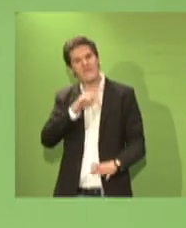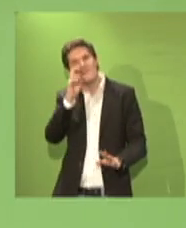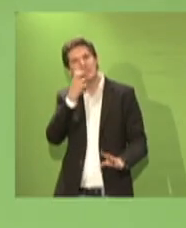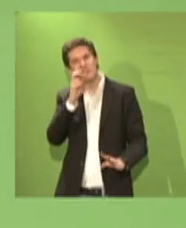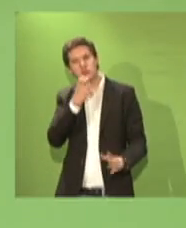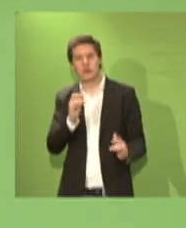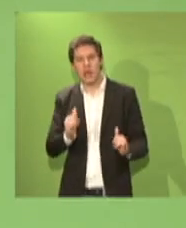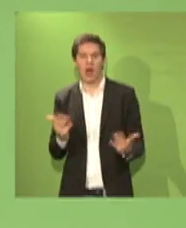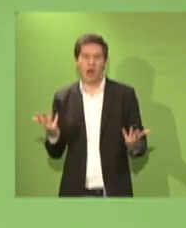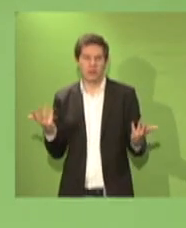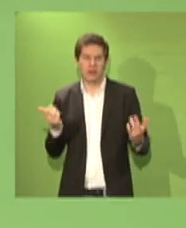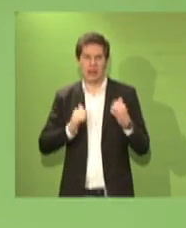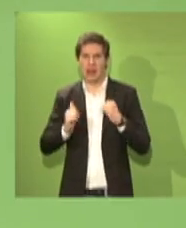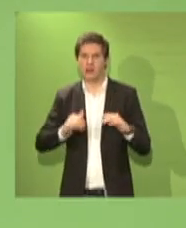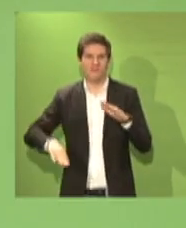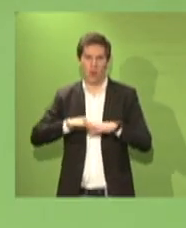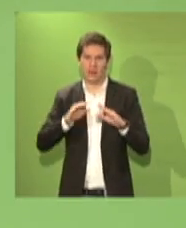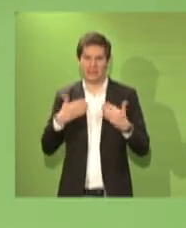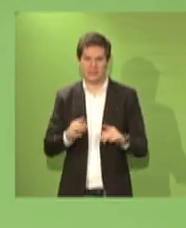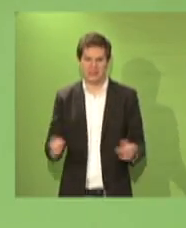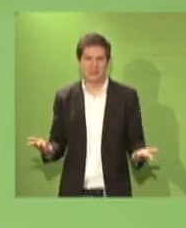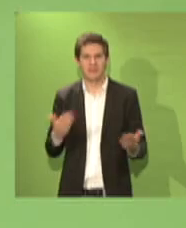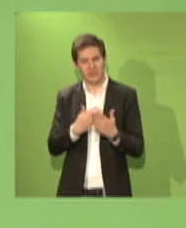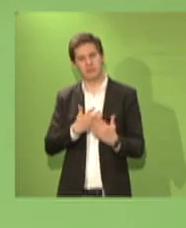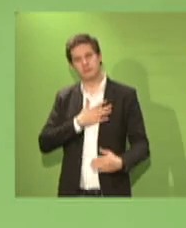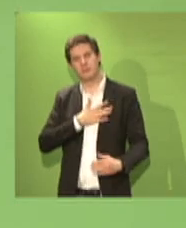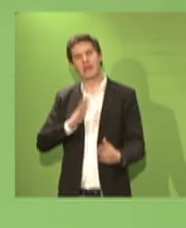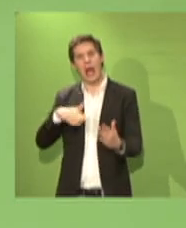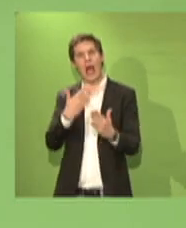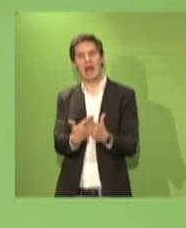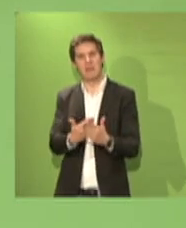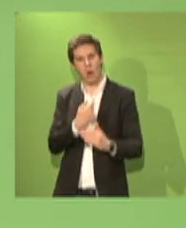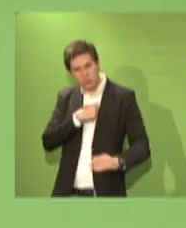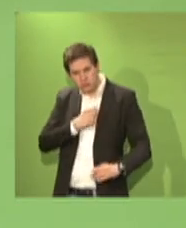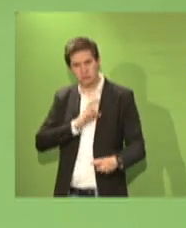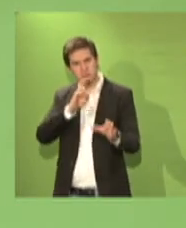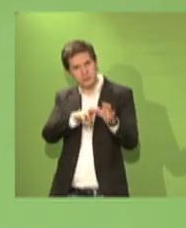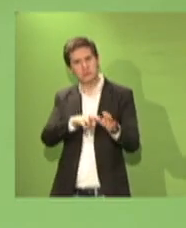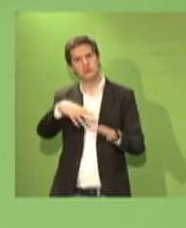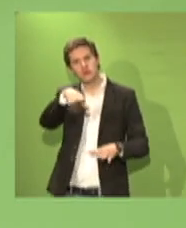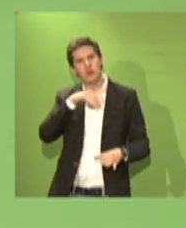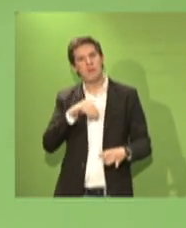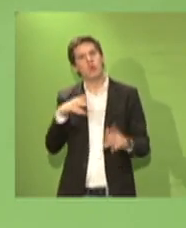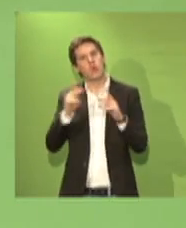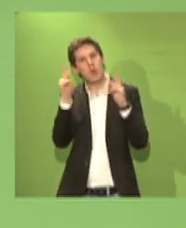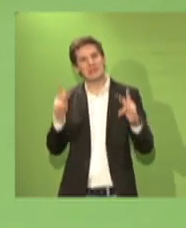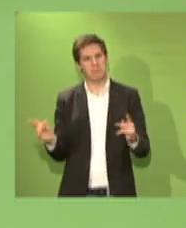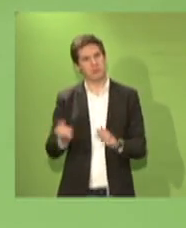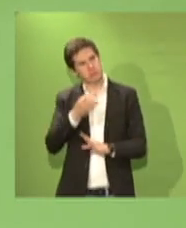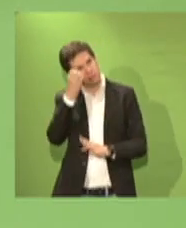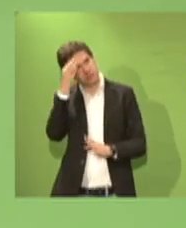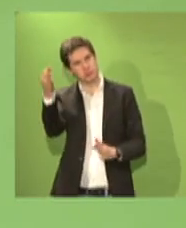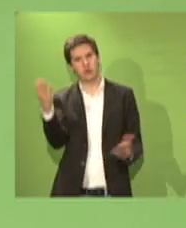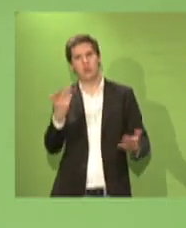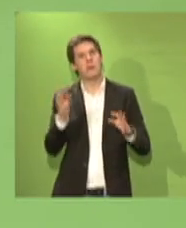wir anbieten können als Landtagsfraktion, ist, dass wir euch mit euch zusammen Konzepte entwickeln, Best-Practice-Beispiele weitergeben. Wir hatten